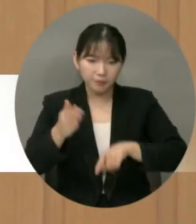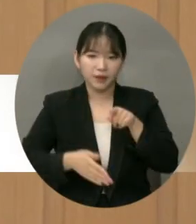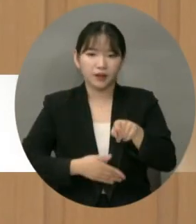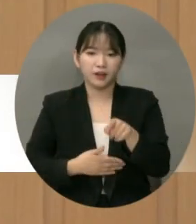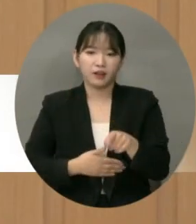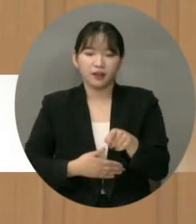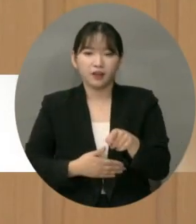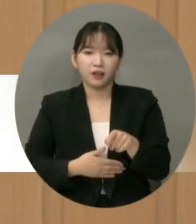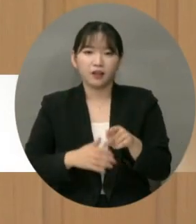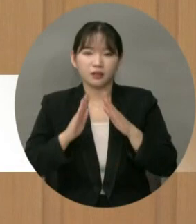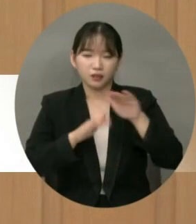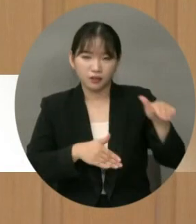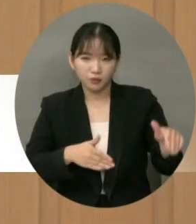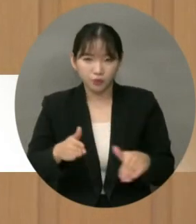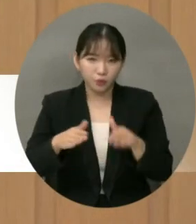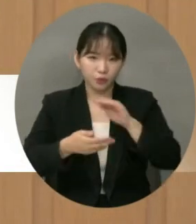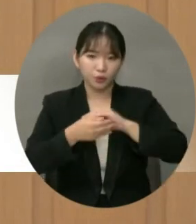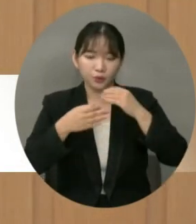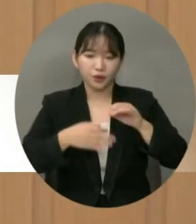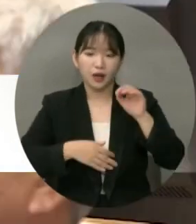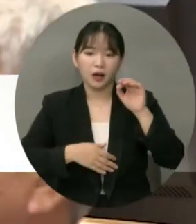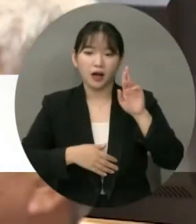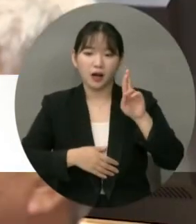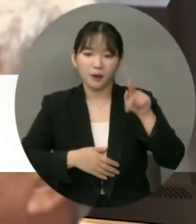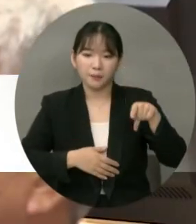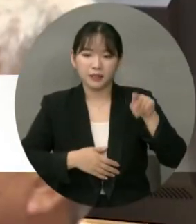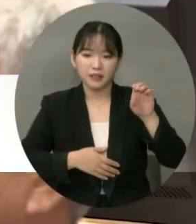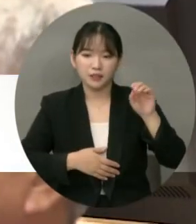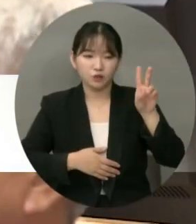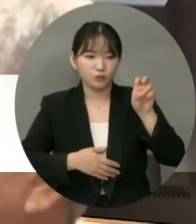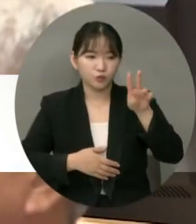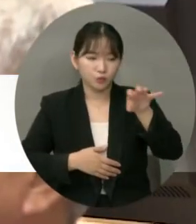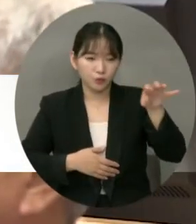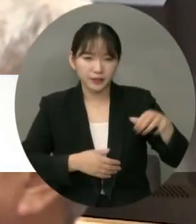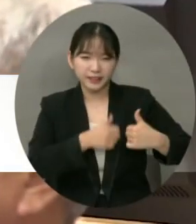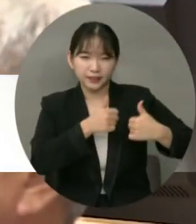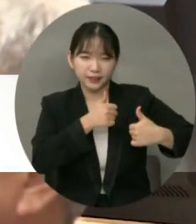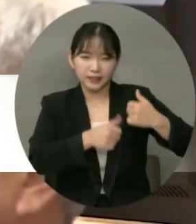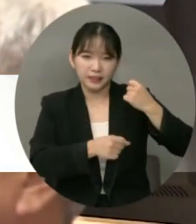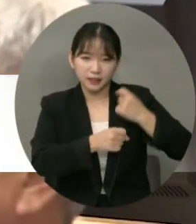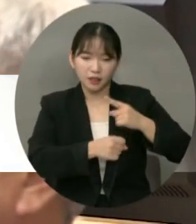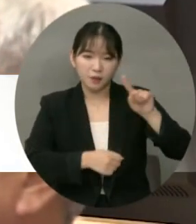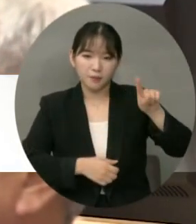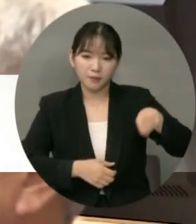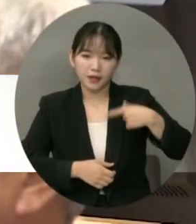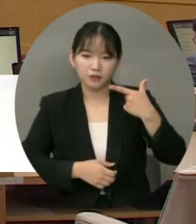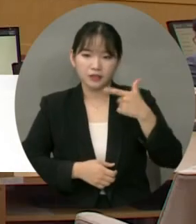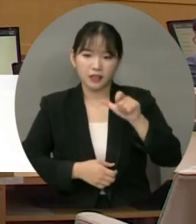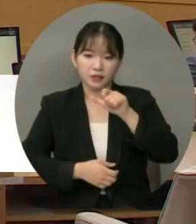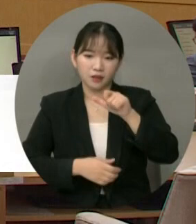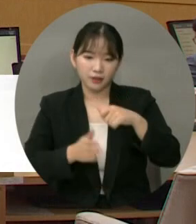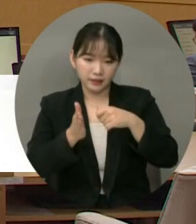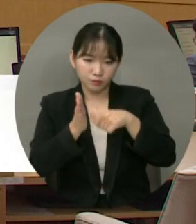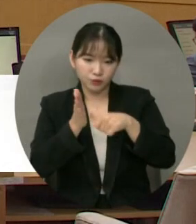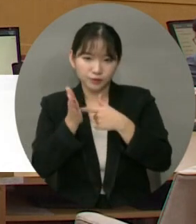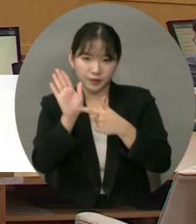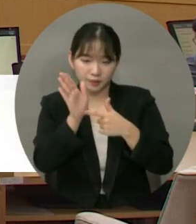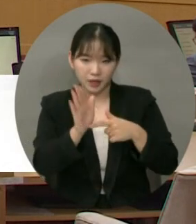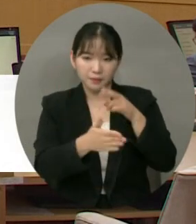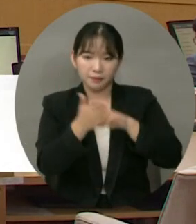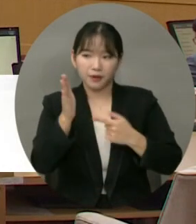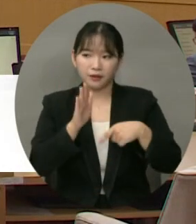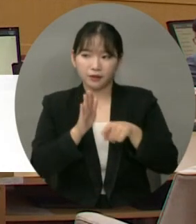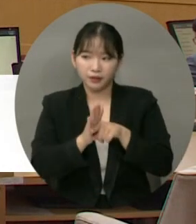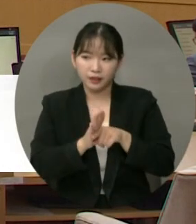있다며 돈의 농협 RPC 22곳에서 경쟁적으로 예순 다섯개 상품을 내놓으면서 판매를